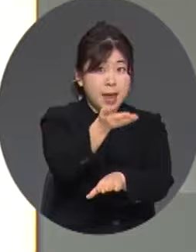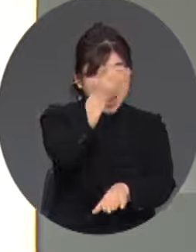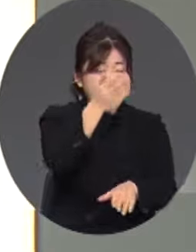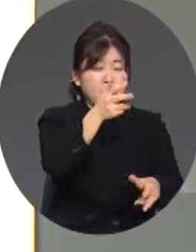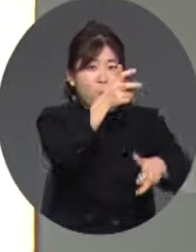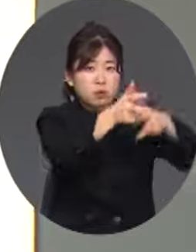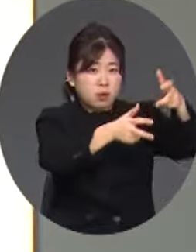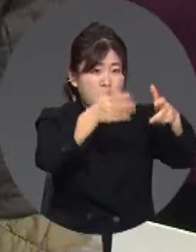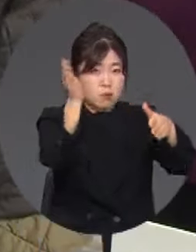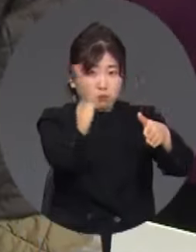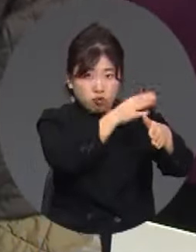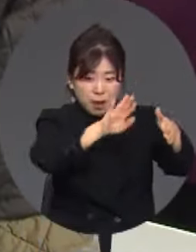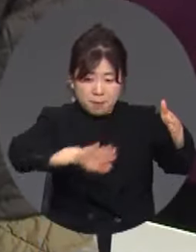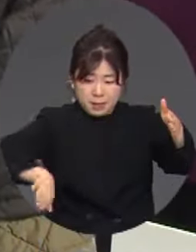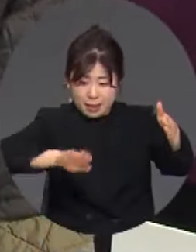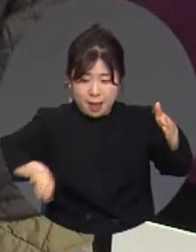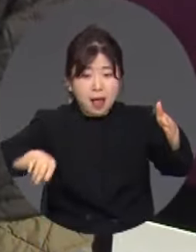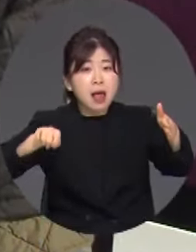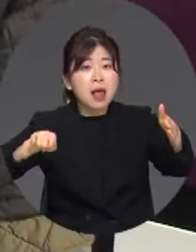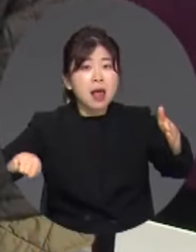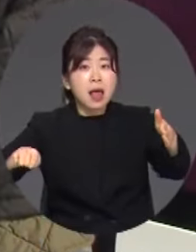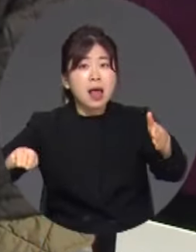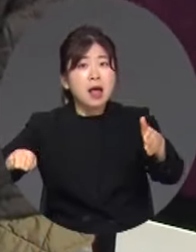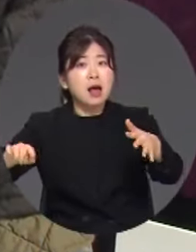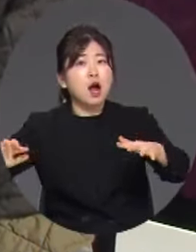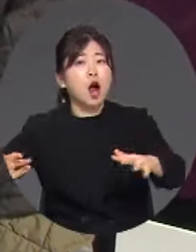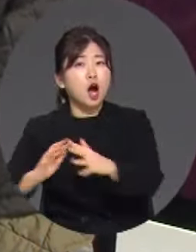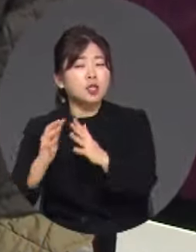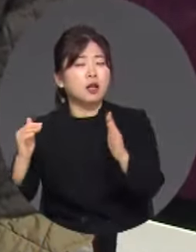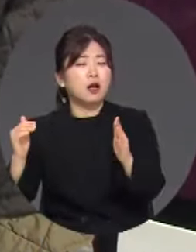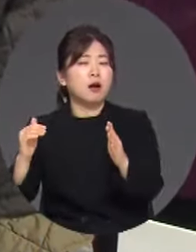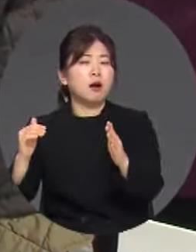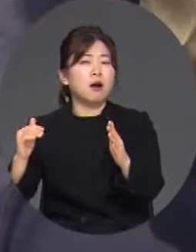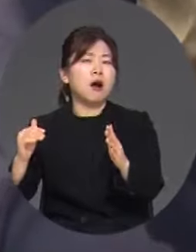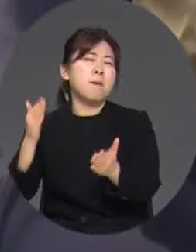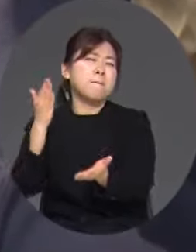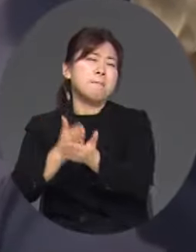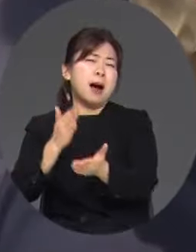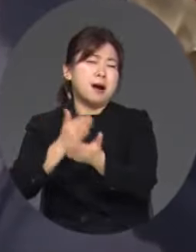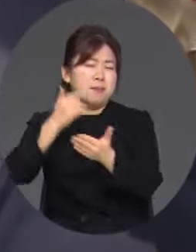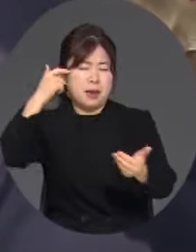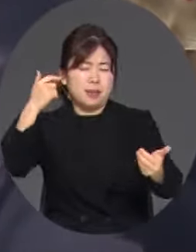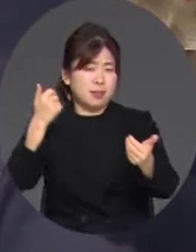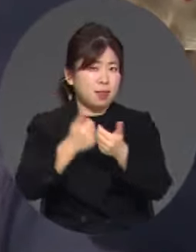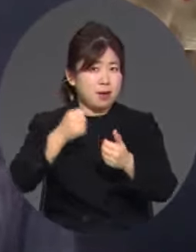영풍재련소부터 낙동강 하구 대저대교 건설 사업을 반대한다고 강조했습니다.